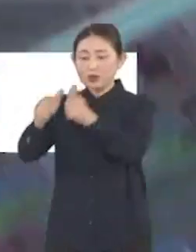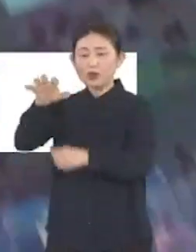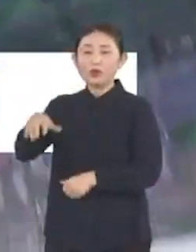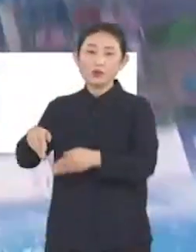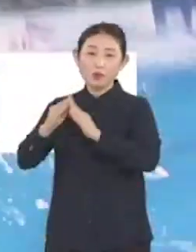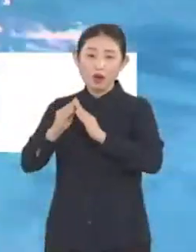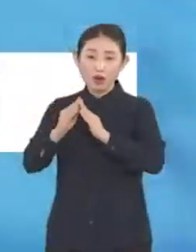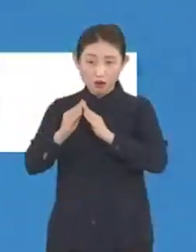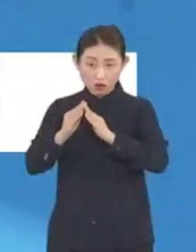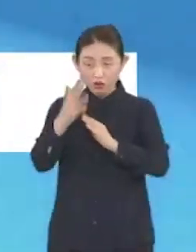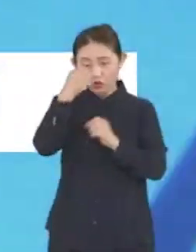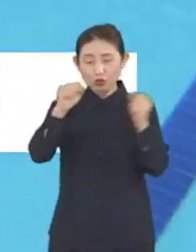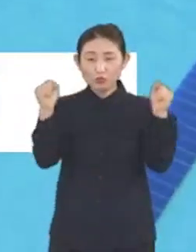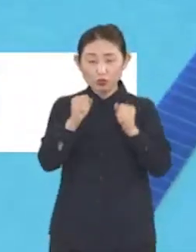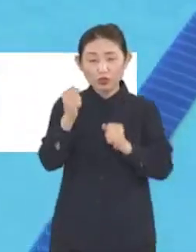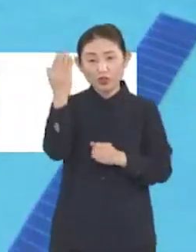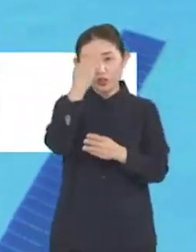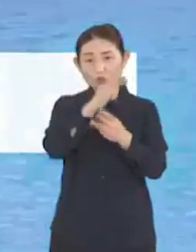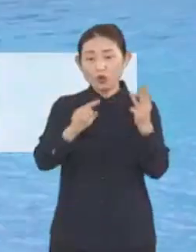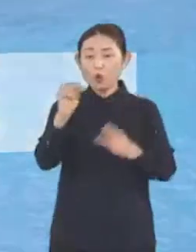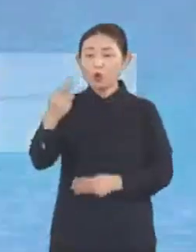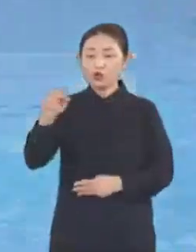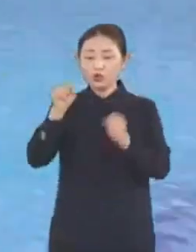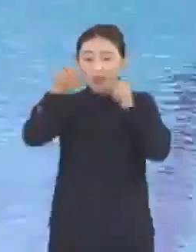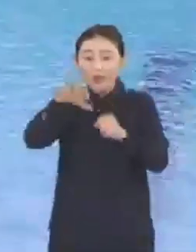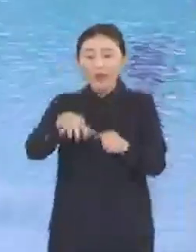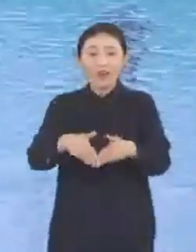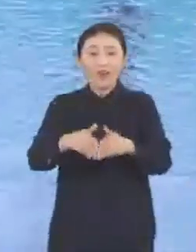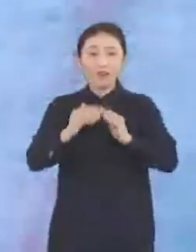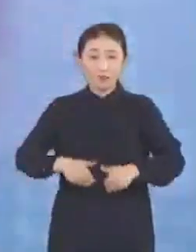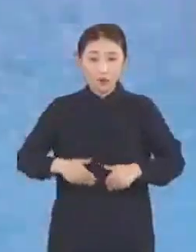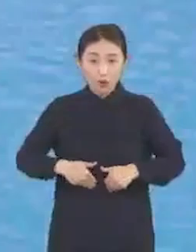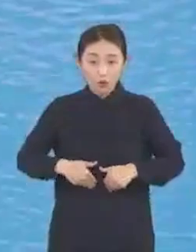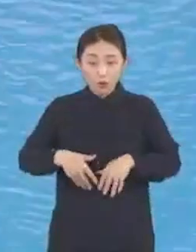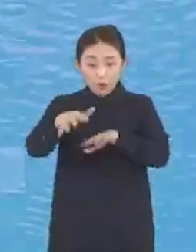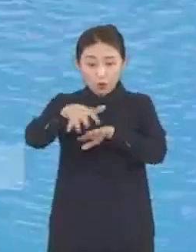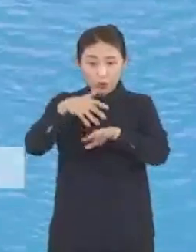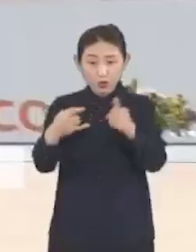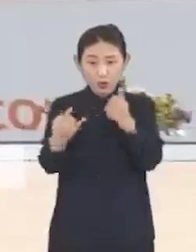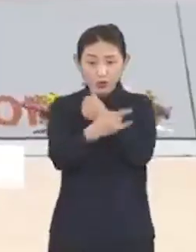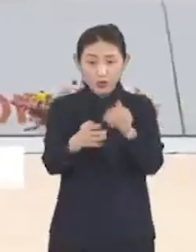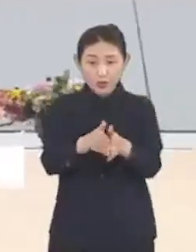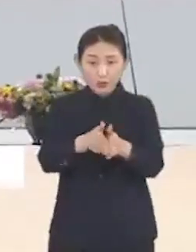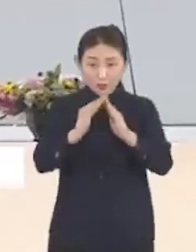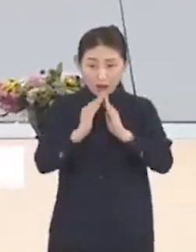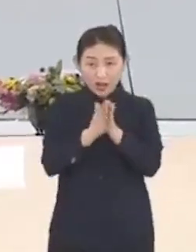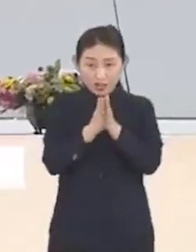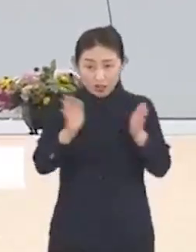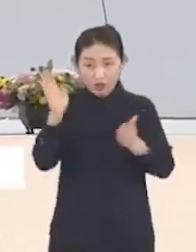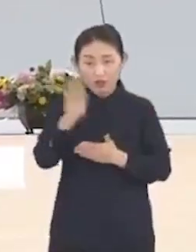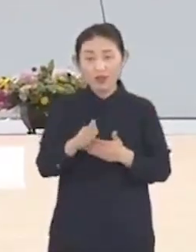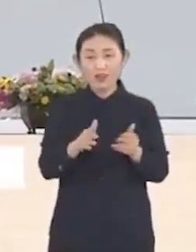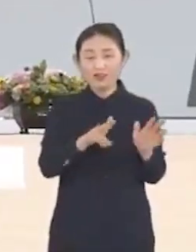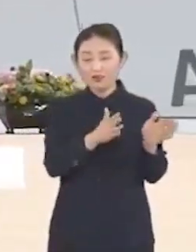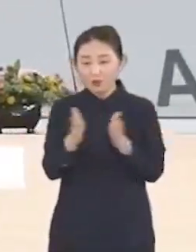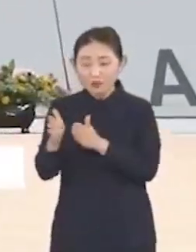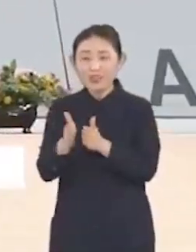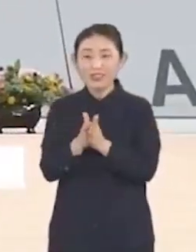청주 오송체육관 등을 건설해야 합니다. 당장 조직위원회가 발족되면 본격적인 준비에 들어갈 예정으로